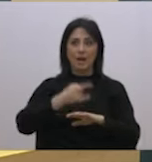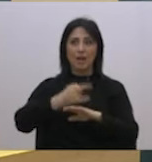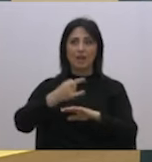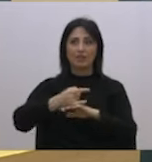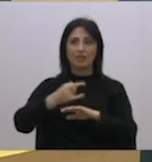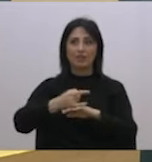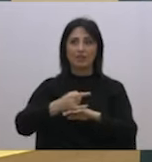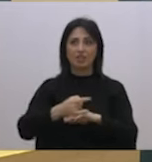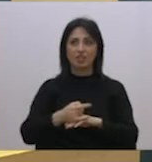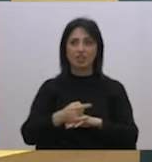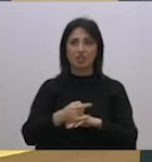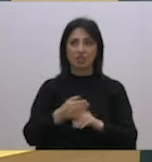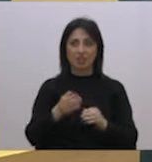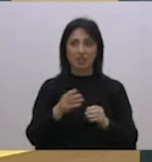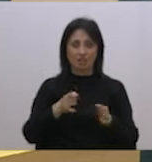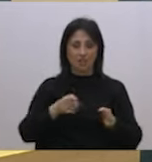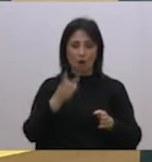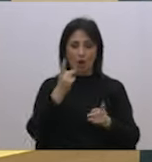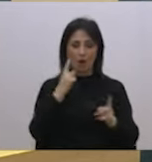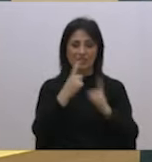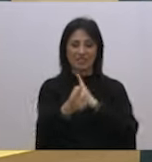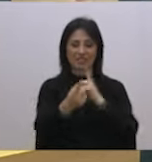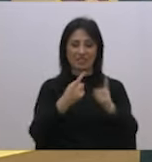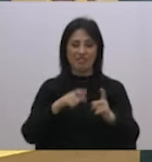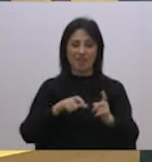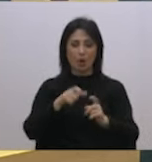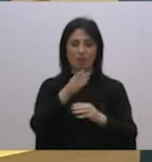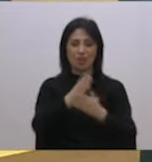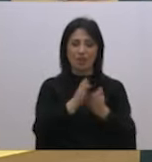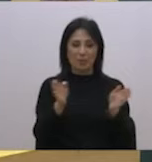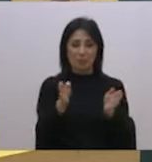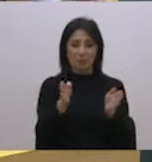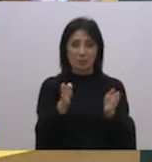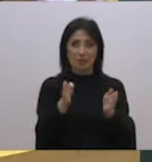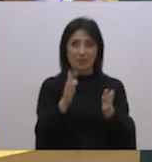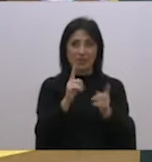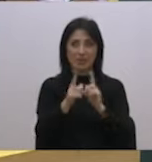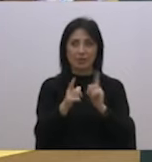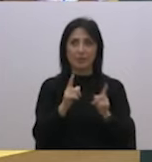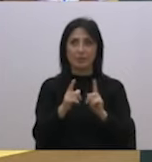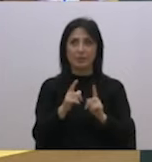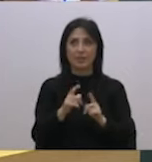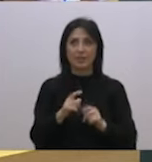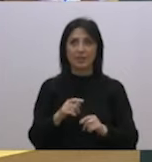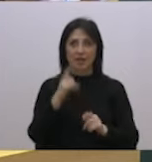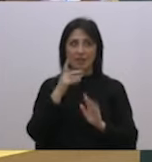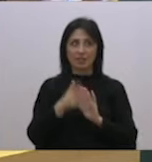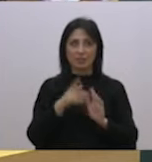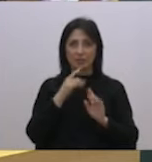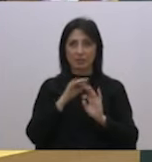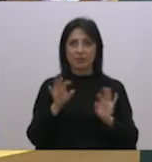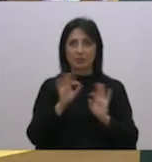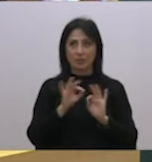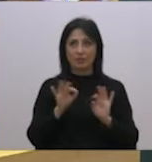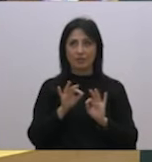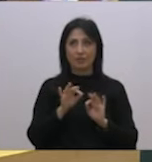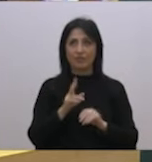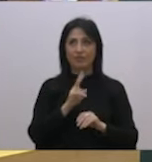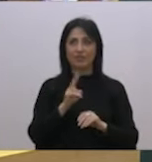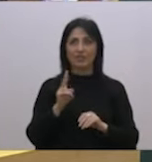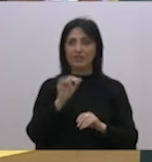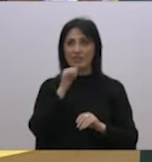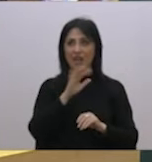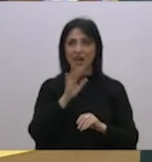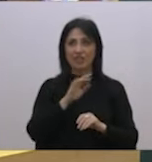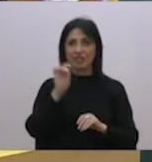Ai, orsulianii cu ce bine, orsula, orsula, da, heurian, nu de asta, cu atât, ca să aibă trop. Ce vi s-a țarez de